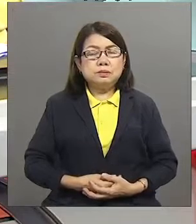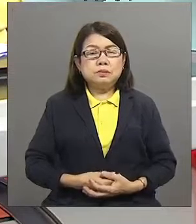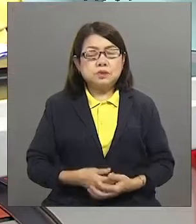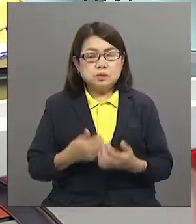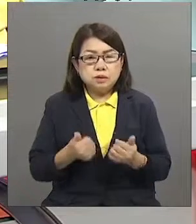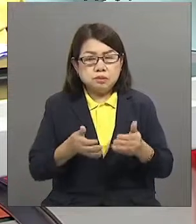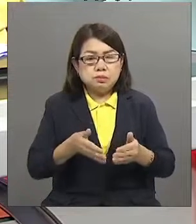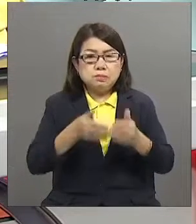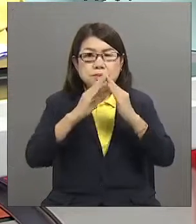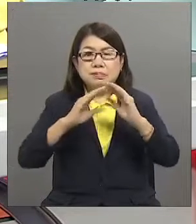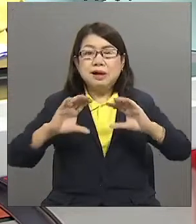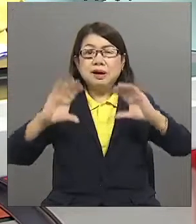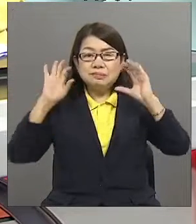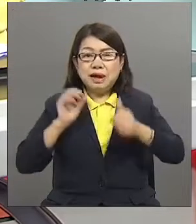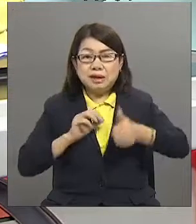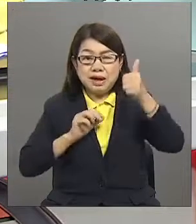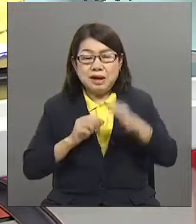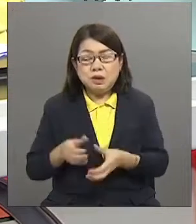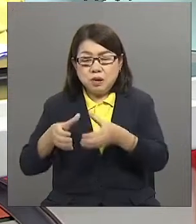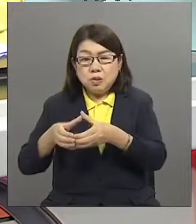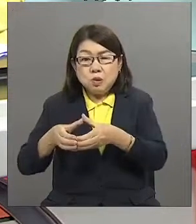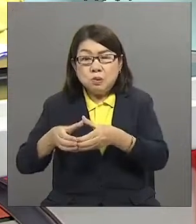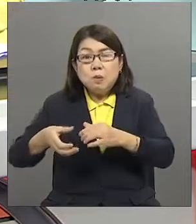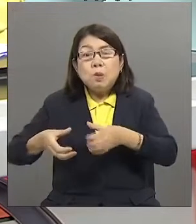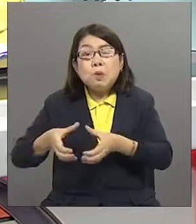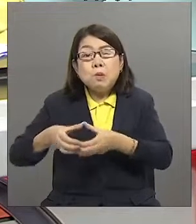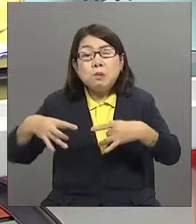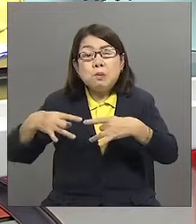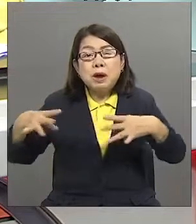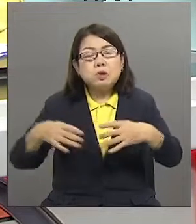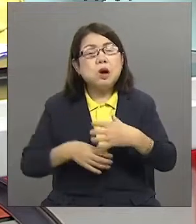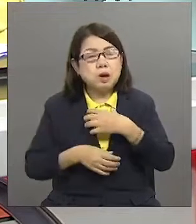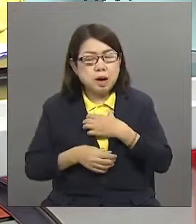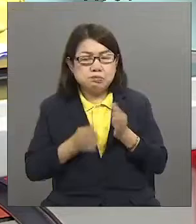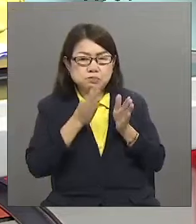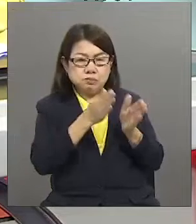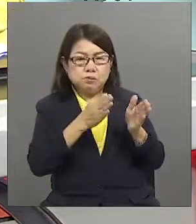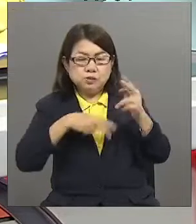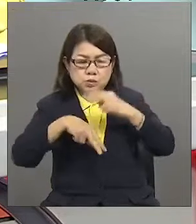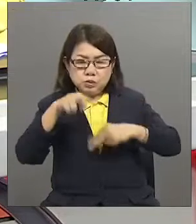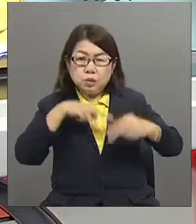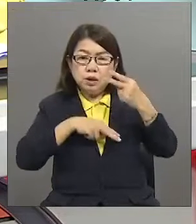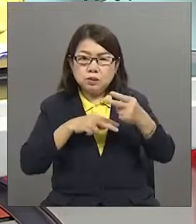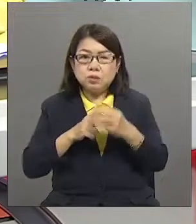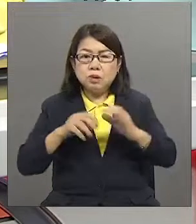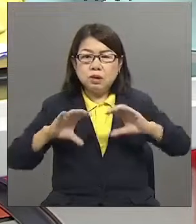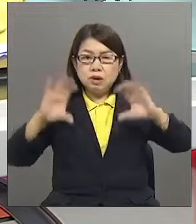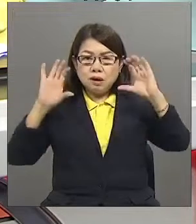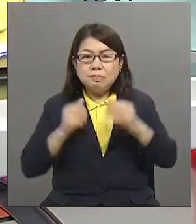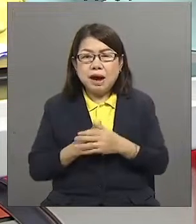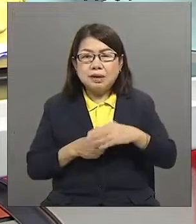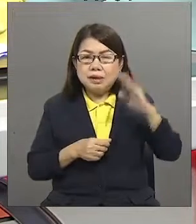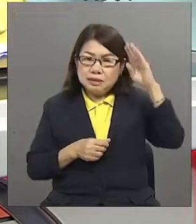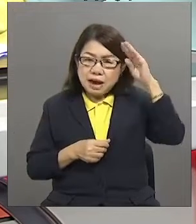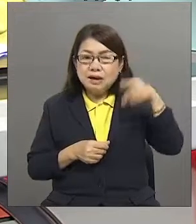หลังการจัดตั้งรัฐบาลเสร็จสิ้นแล้วทางพรรคร่วมฝ่ายค้านก็ยืนยันจะทำหน้าที่เพื่อตรวจสอบการบริหารประเทศของครม.ประยุทธ์2/1อย่าง